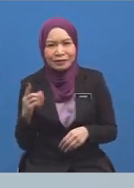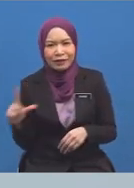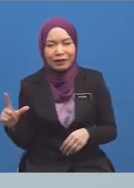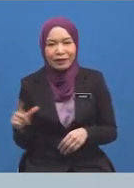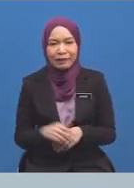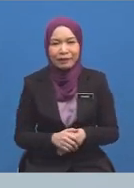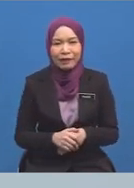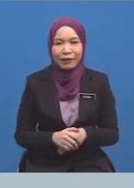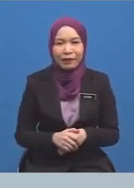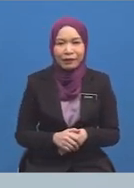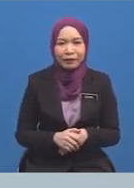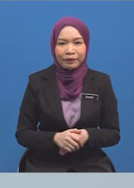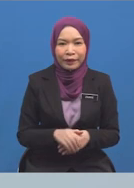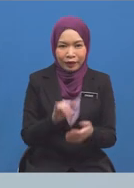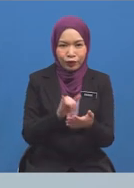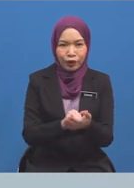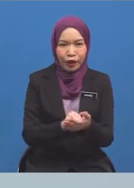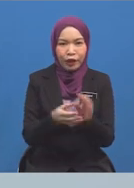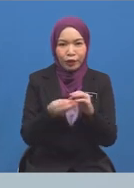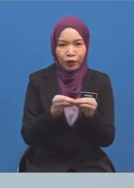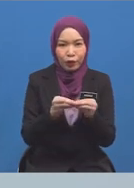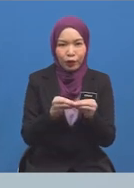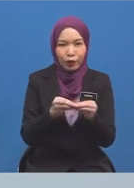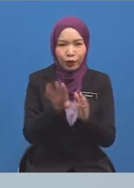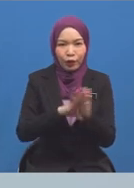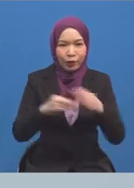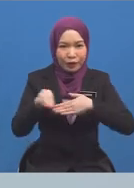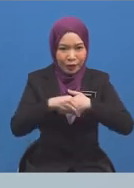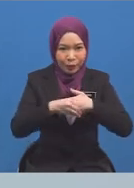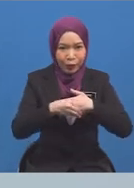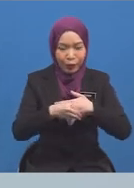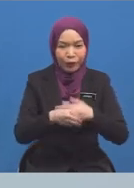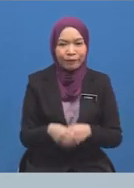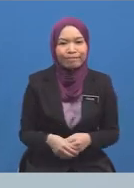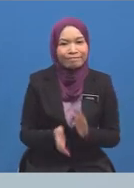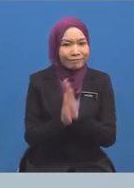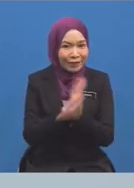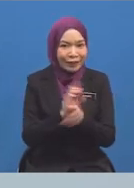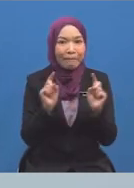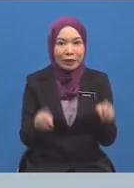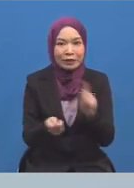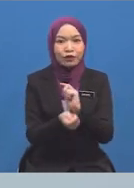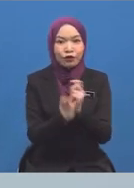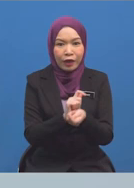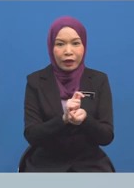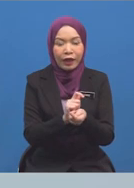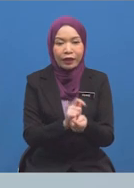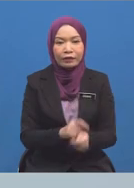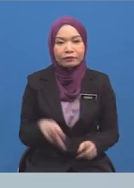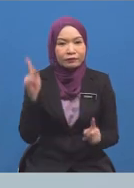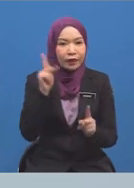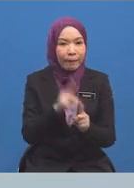itu Kano bercampur jadi ndak buat apalagi kan the tukarkan kepada